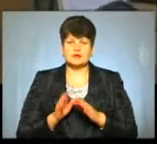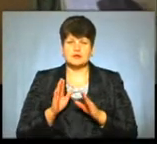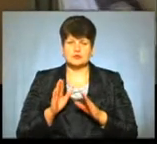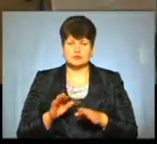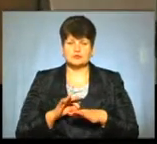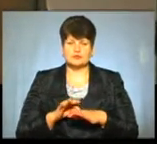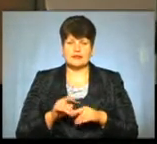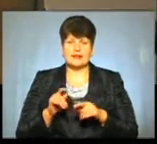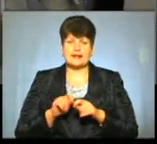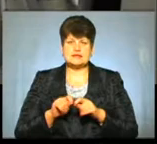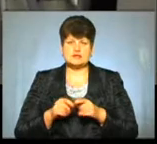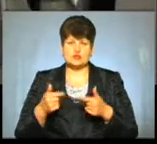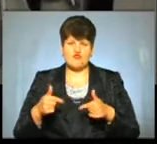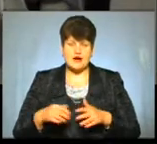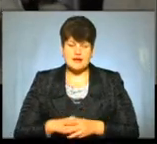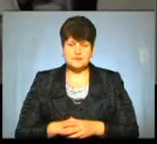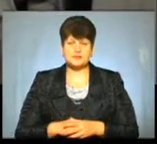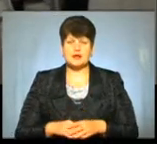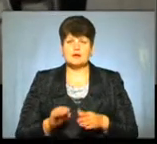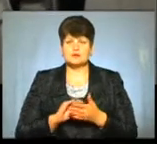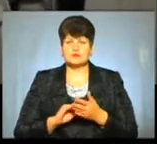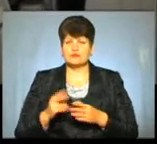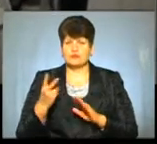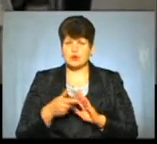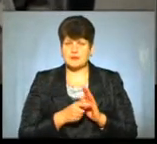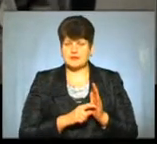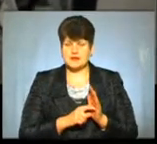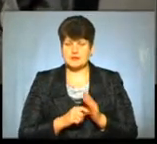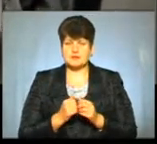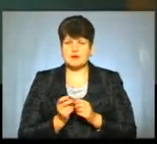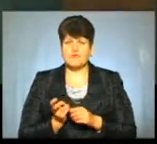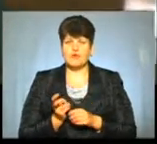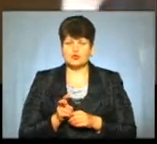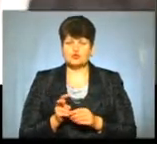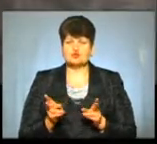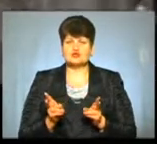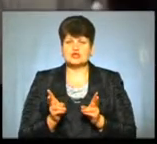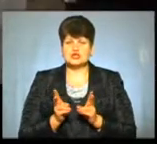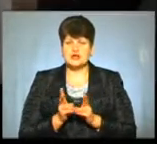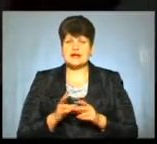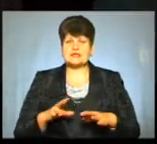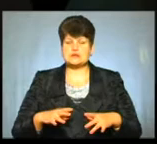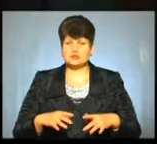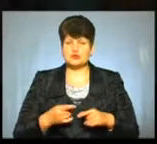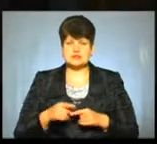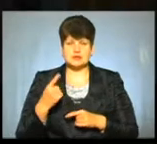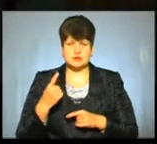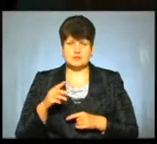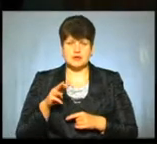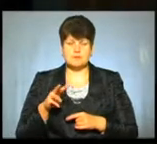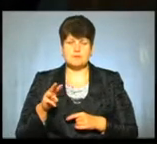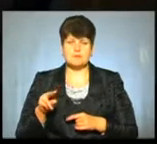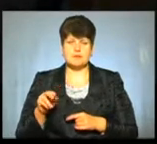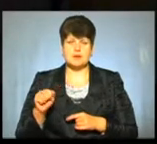де відбуватиметься тестування. Учасники складають тестування у двох кабінетах. Біля входу їх зустрічають інструктори. Це одна із них